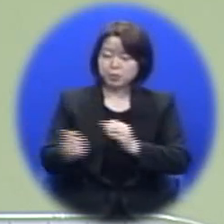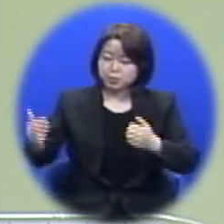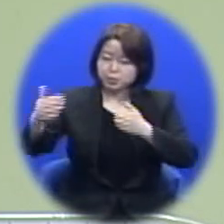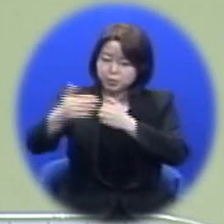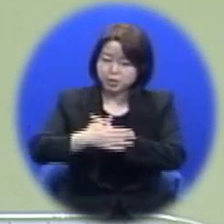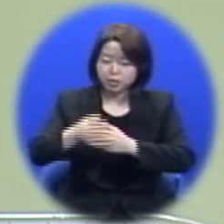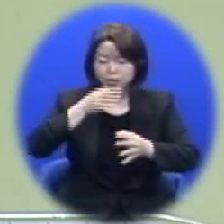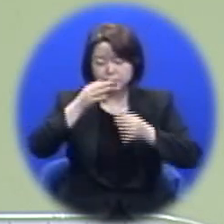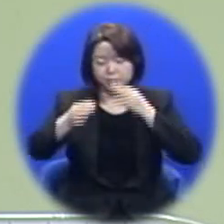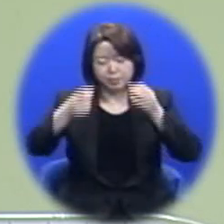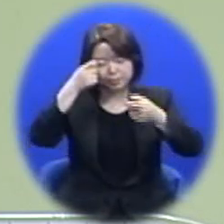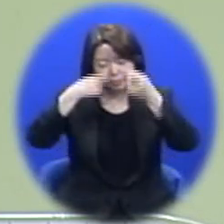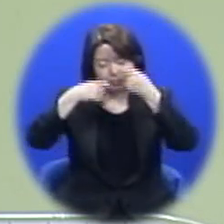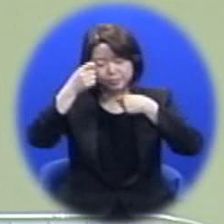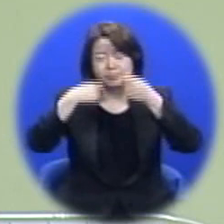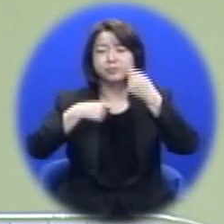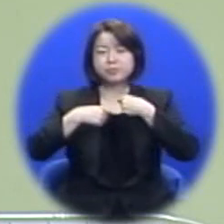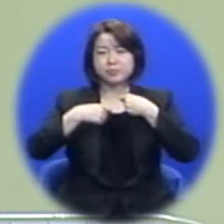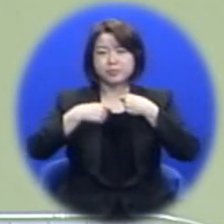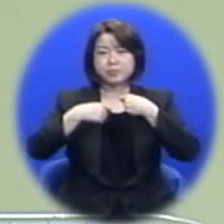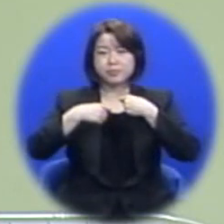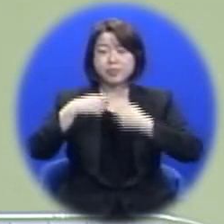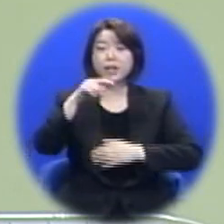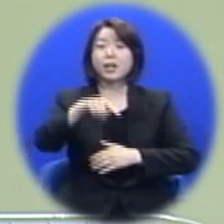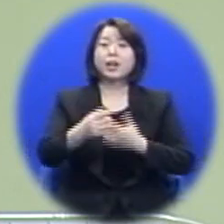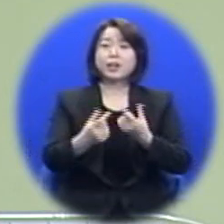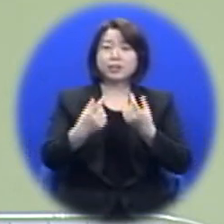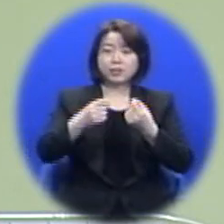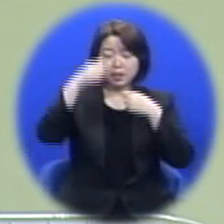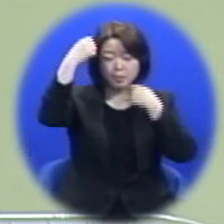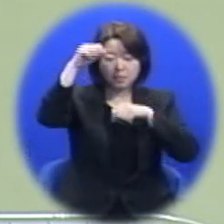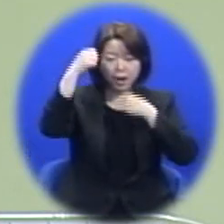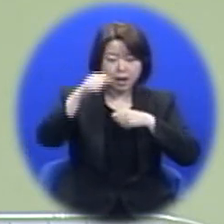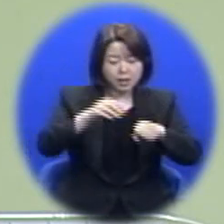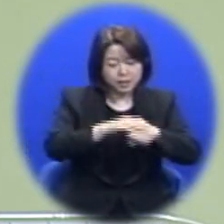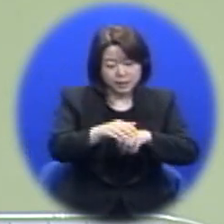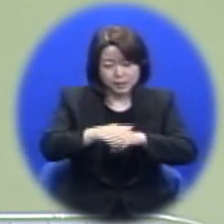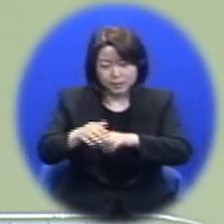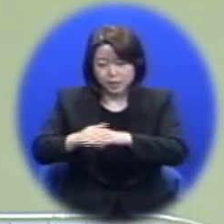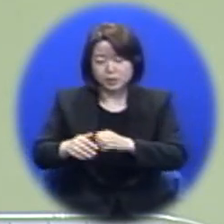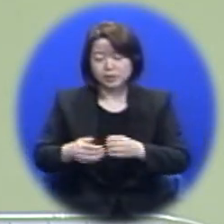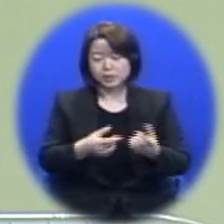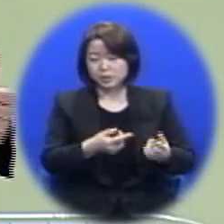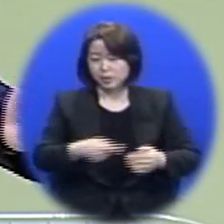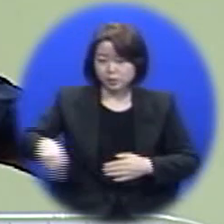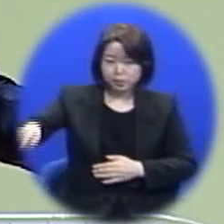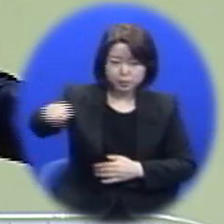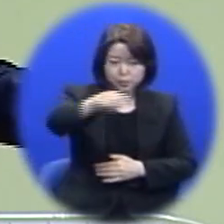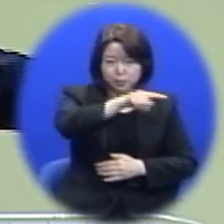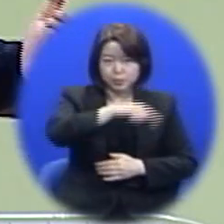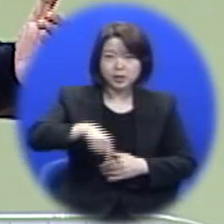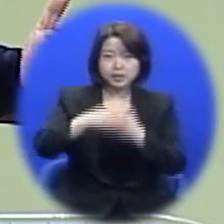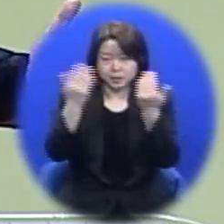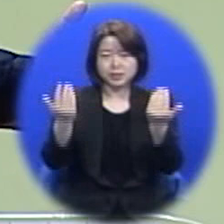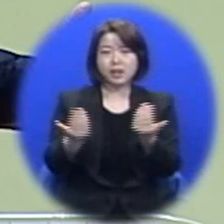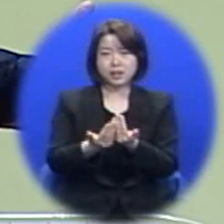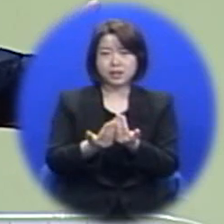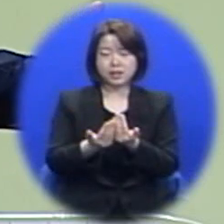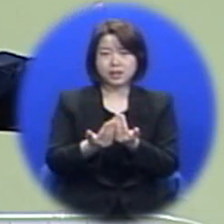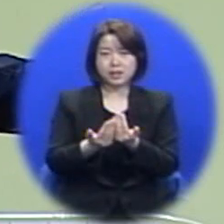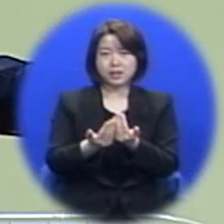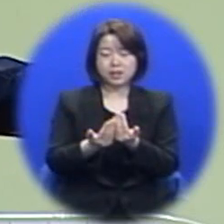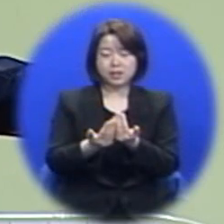울었어요 그렇게 발 씻어주는 일을 다 했습니다 그리고 전체가 다시